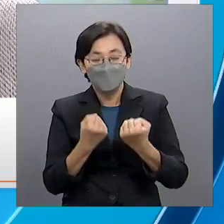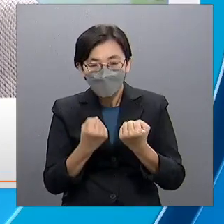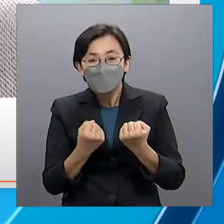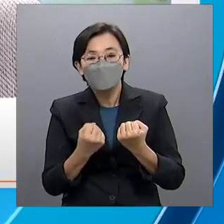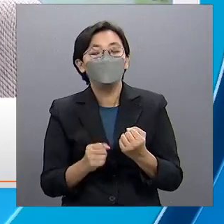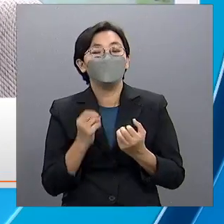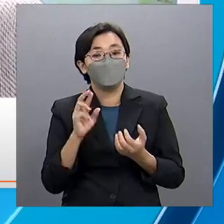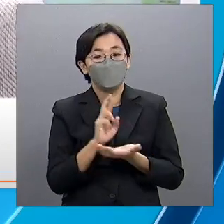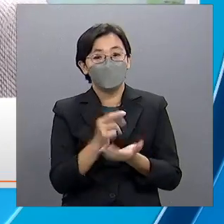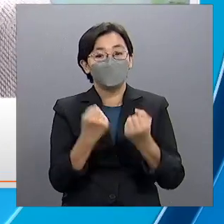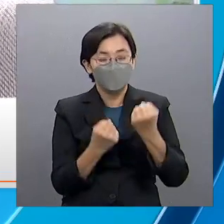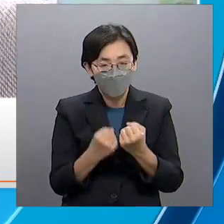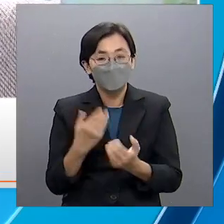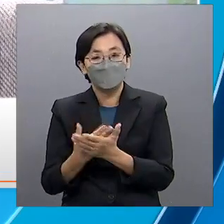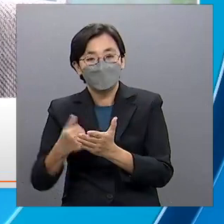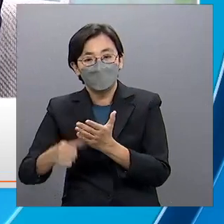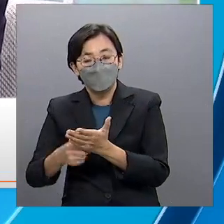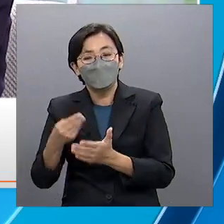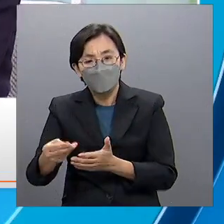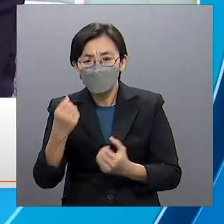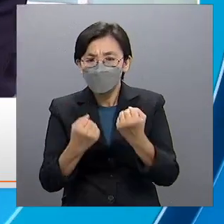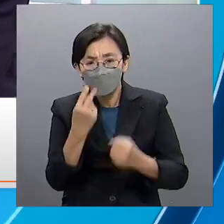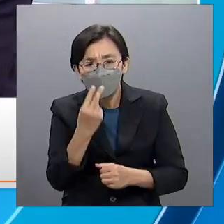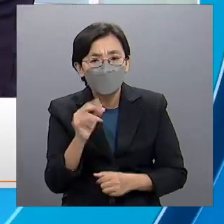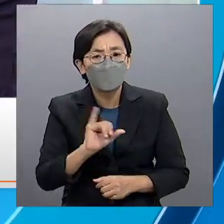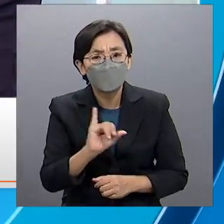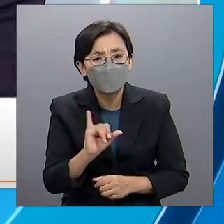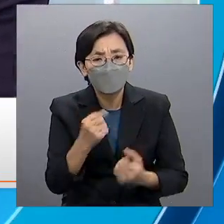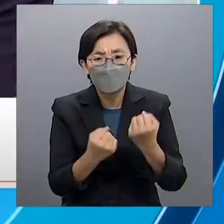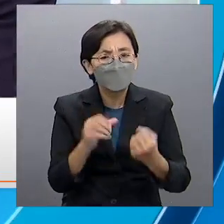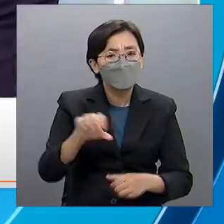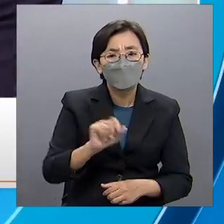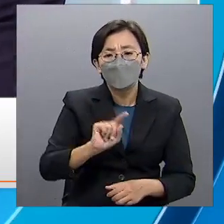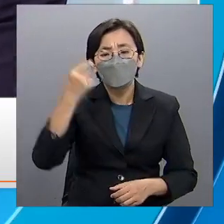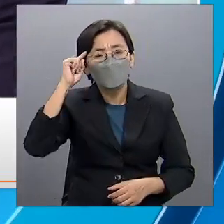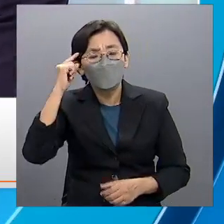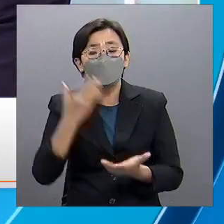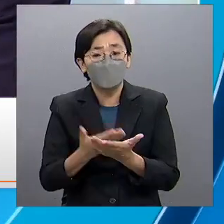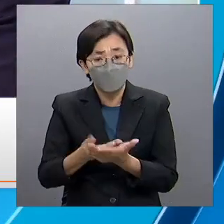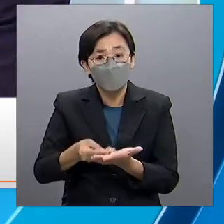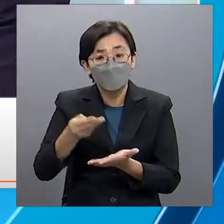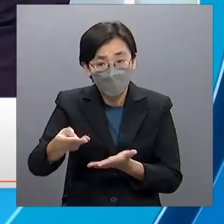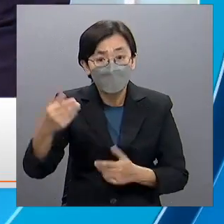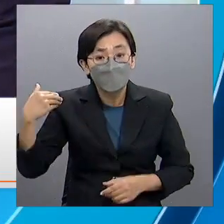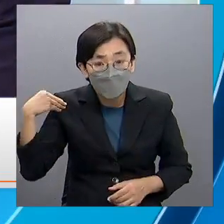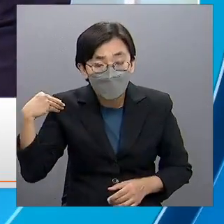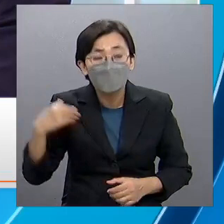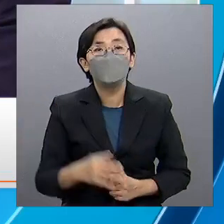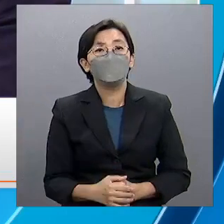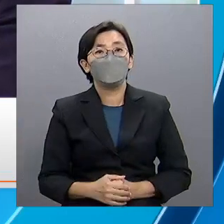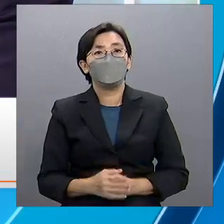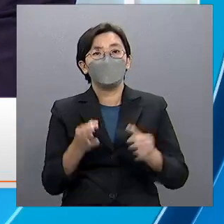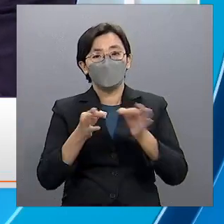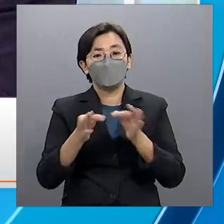าษีด้วยรถยนต์ก็ยังไม่ได้เห็นเลยนะฮะมาจากไหนก็ไม่รู้ มีคนหลงจ่ายไปไหม ต้องเรียนให้ทราบจริงๆนะคะมัน